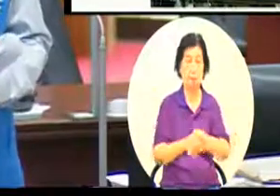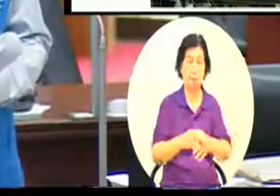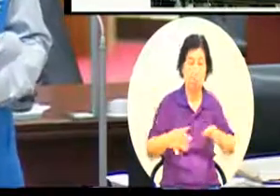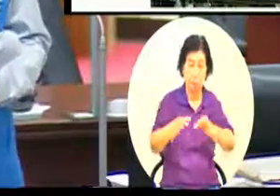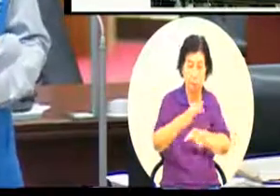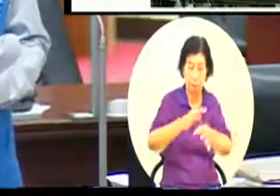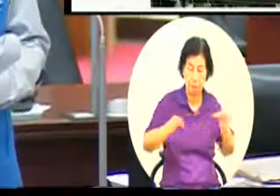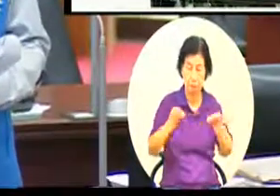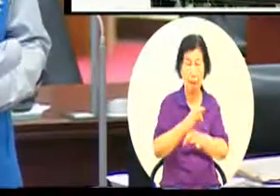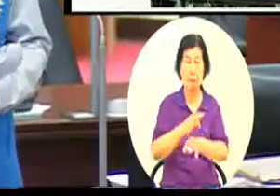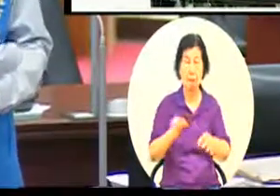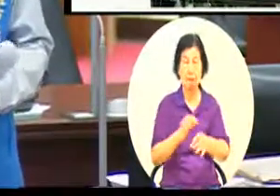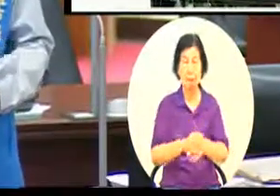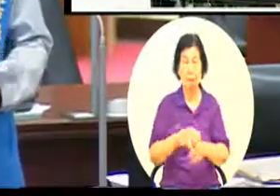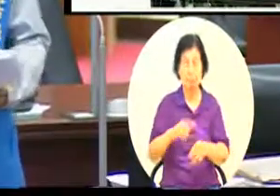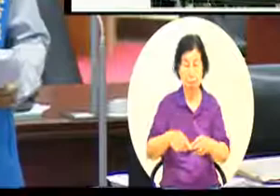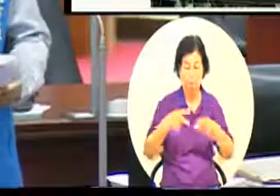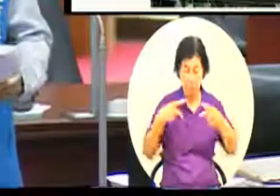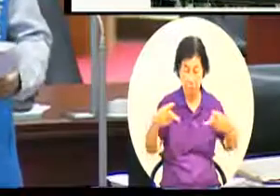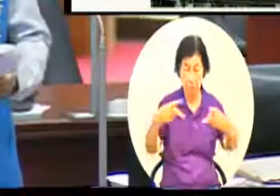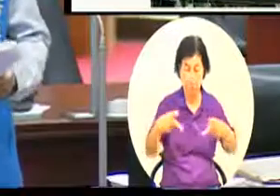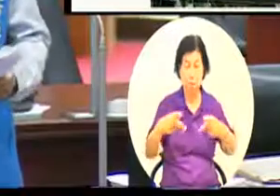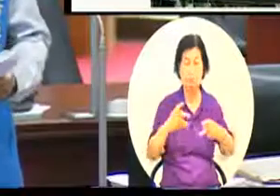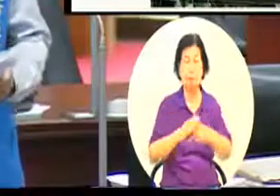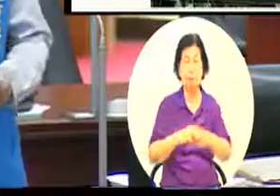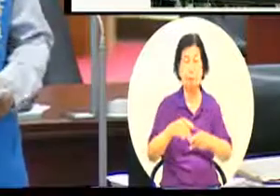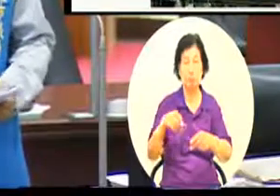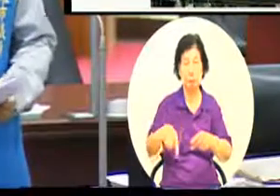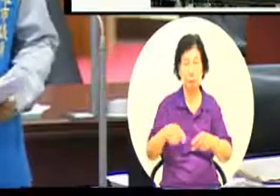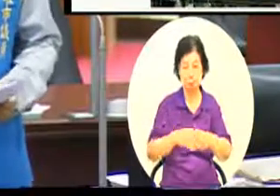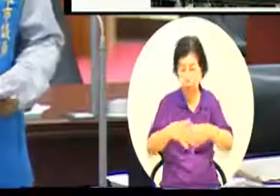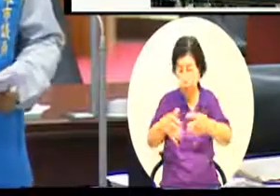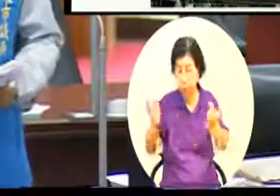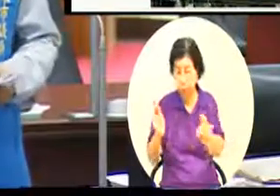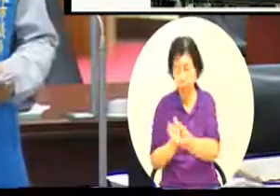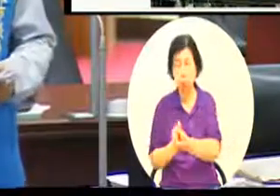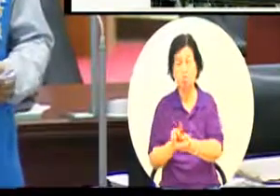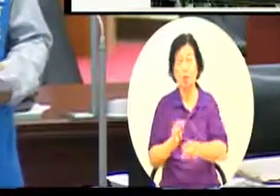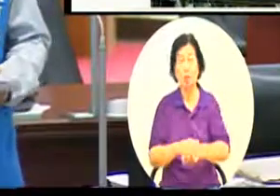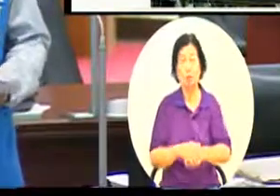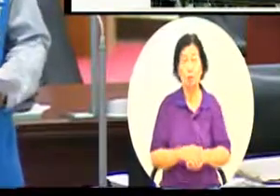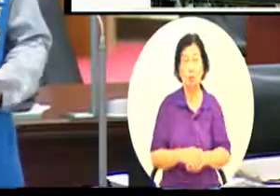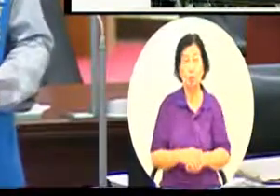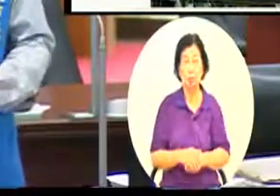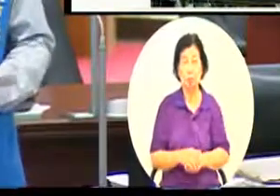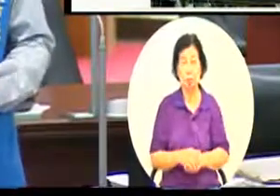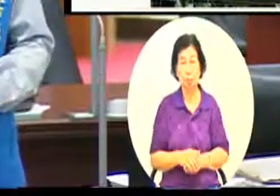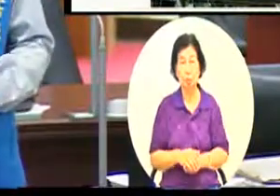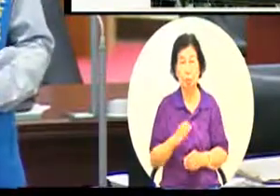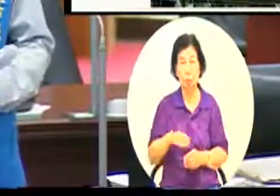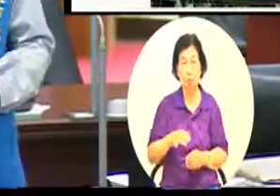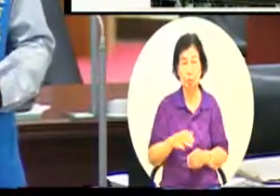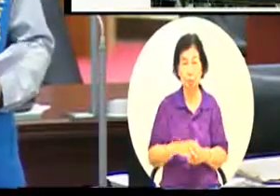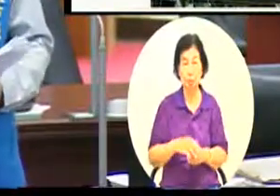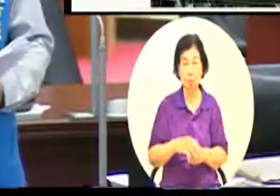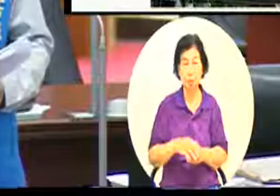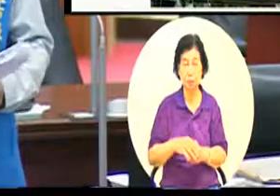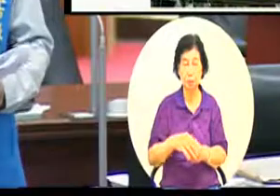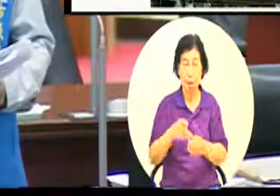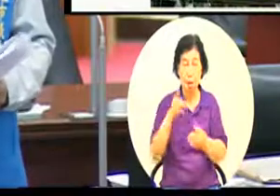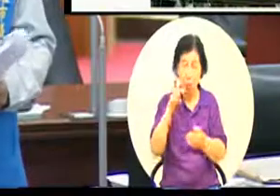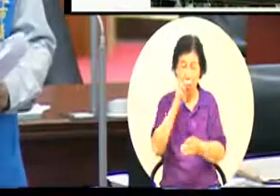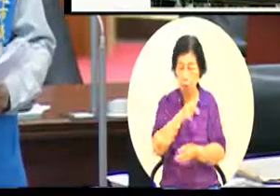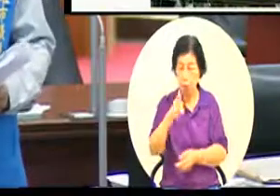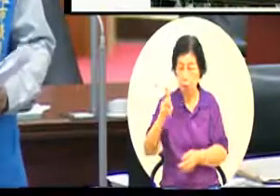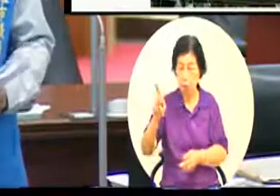益 的这些捷运路线嘛，来造成我们巨大再留子孙，甚至让我们未来高